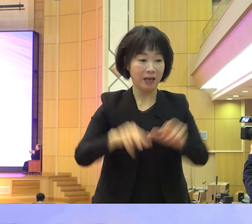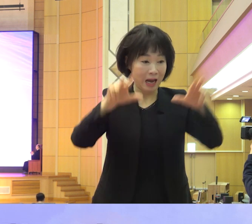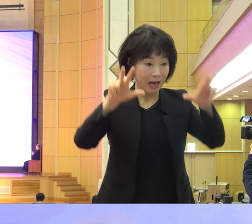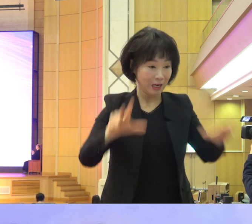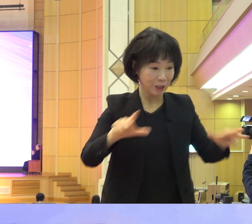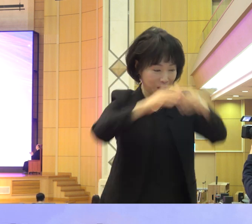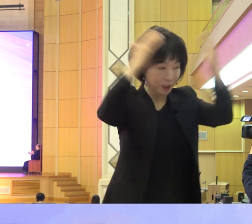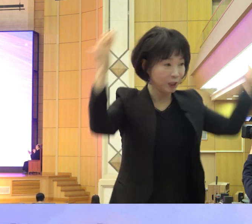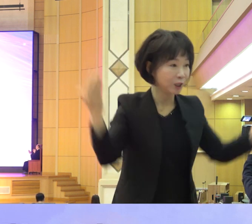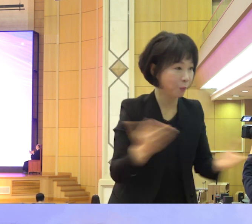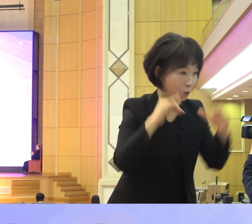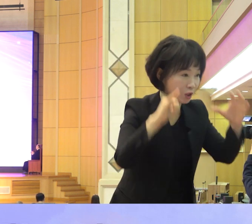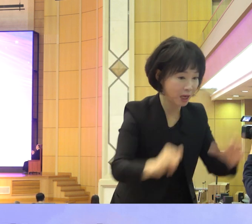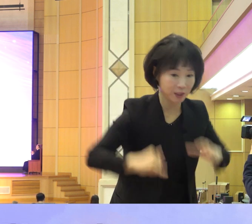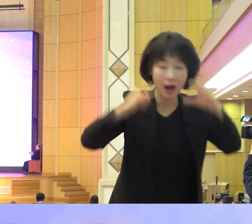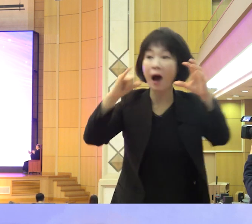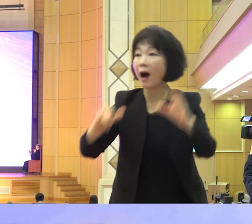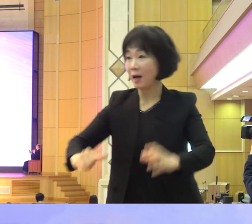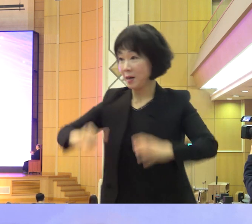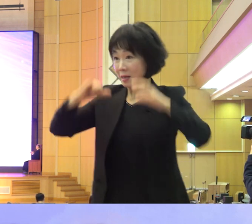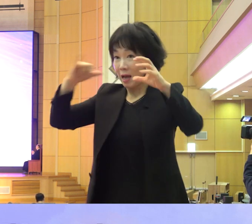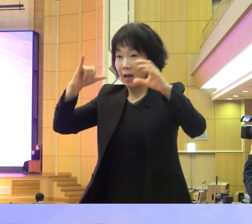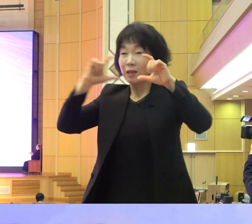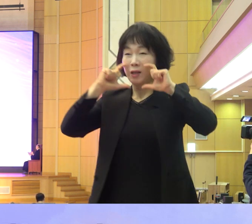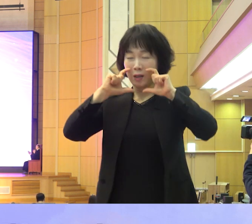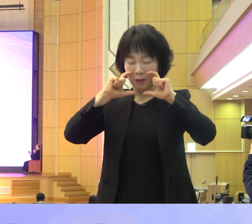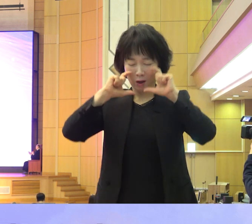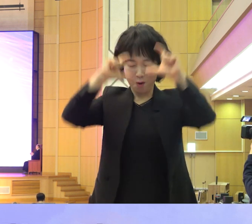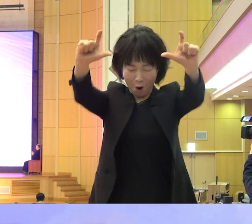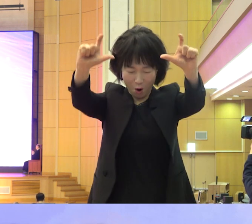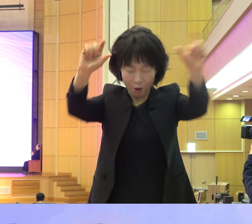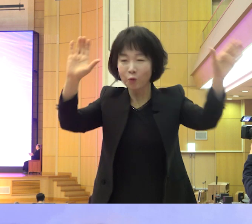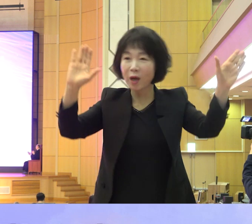얻을 때가 지금 온 세상에